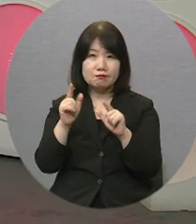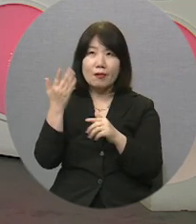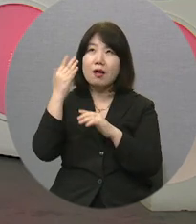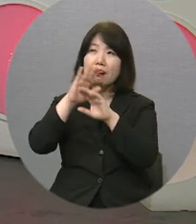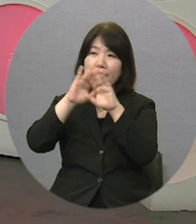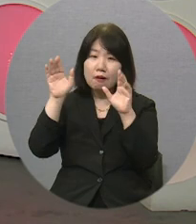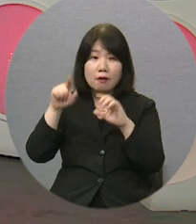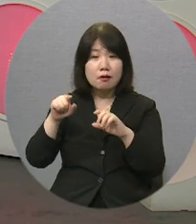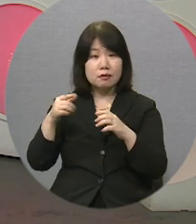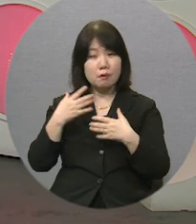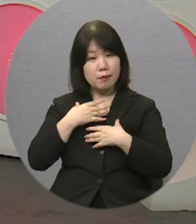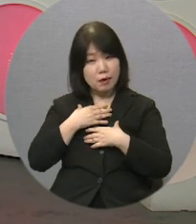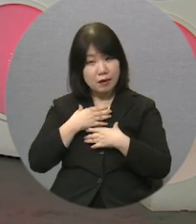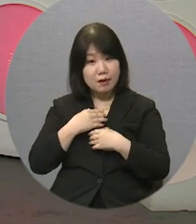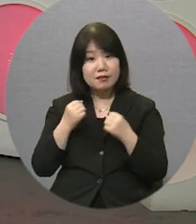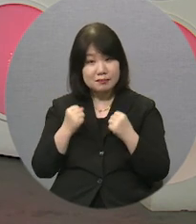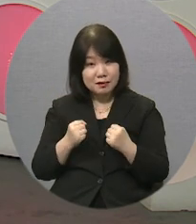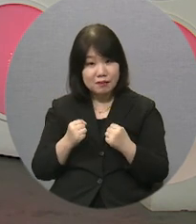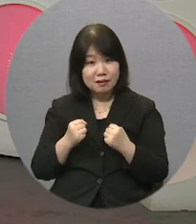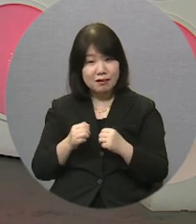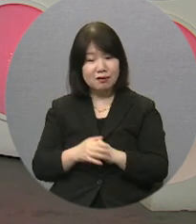그곳에서는 편안하신지요?